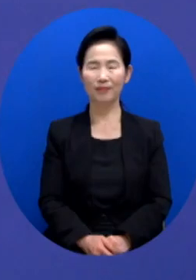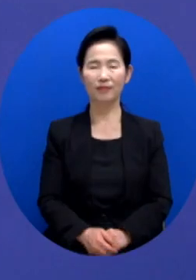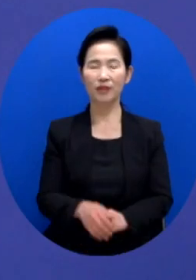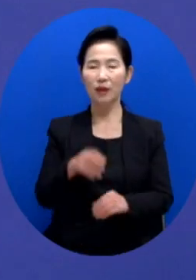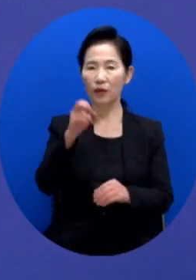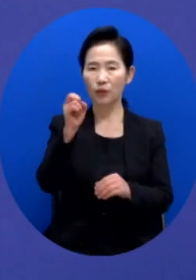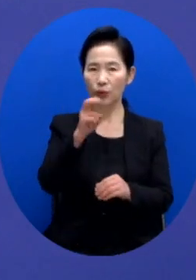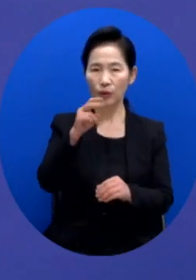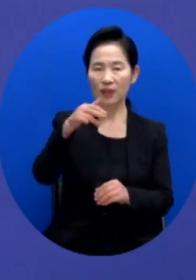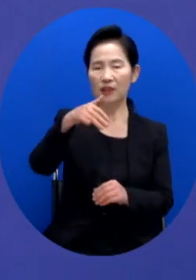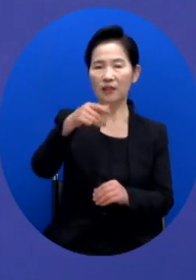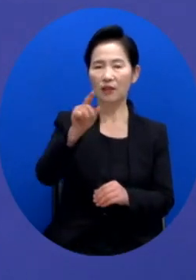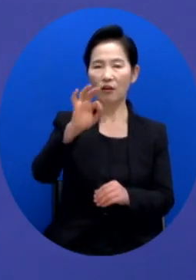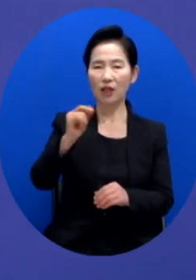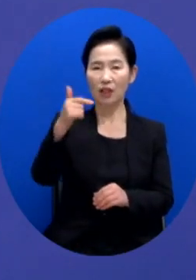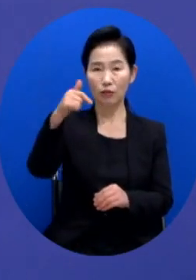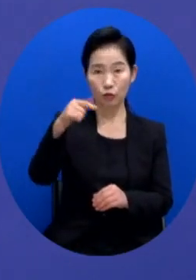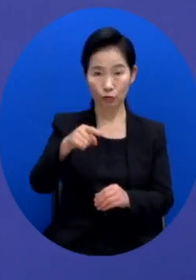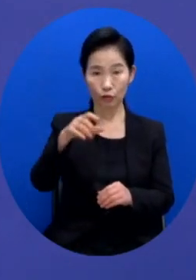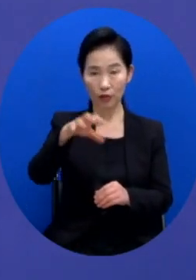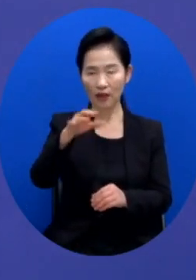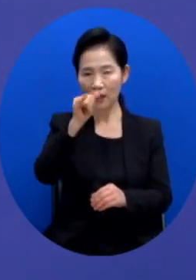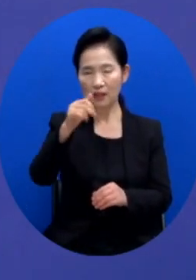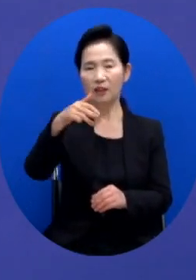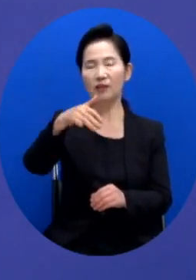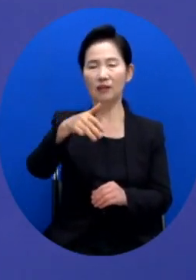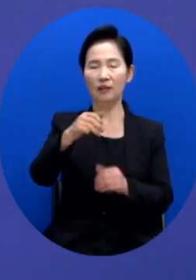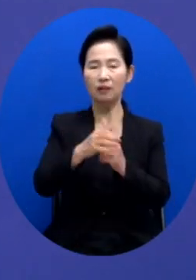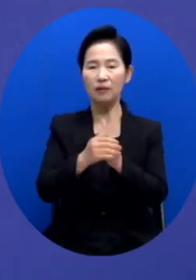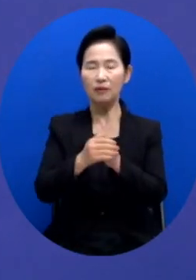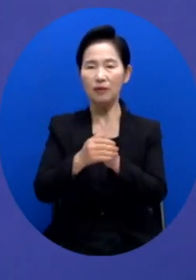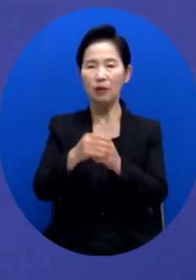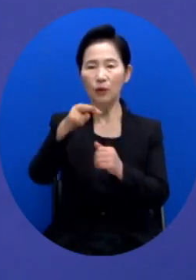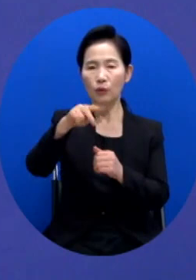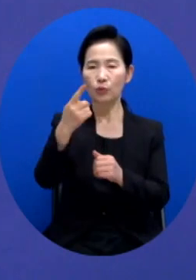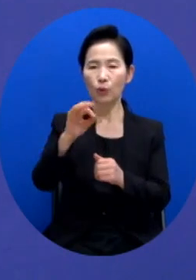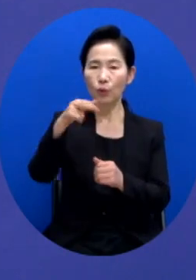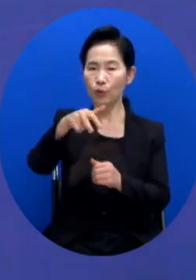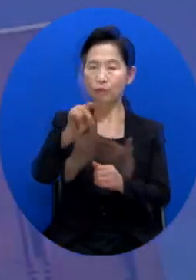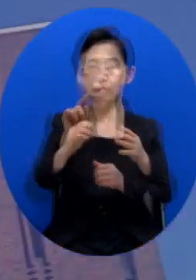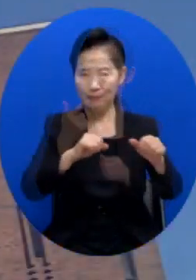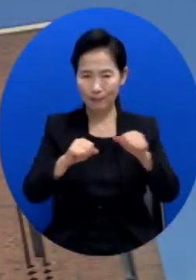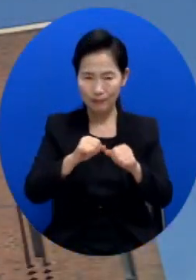용인 처인구에 있는 송전교회가 성탄절을 맞아 사랑 나눔을 펼쳤습니다.